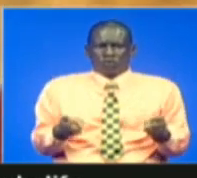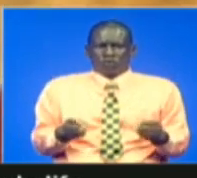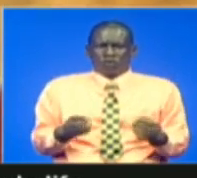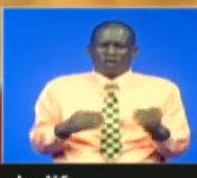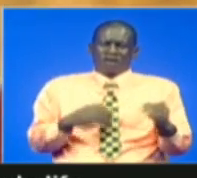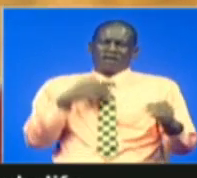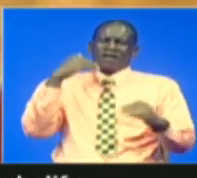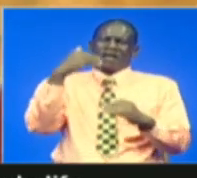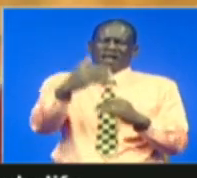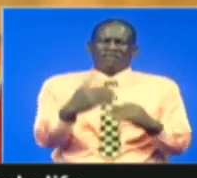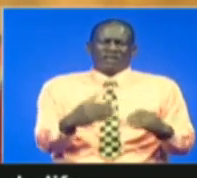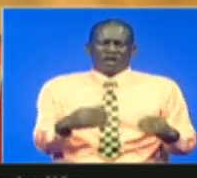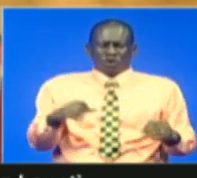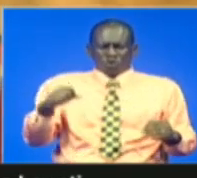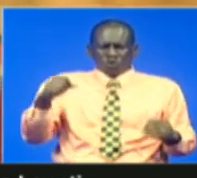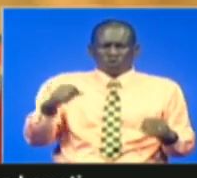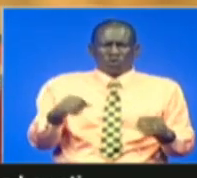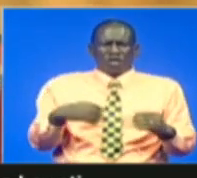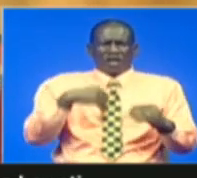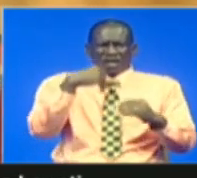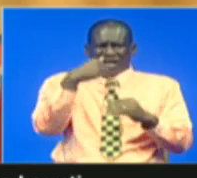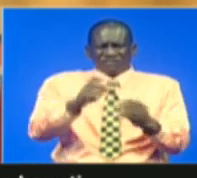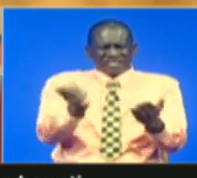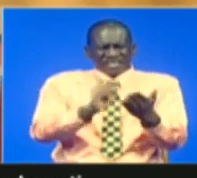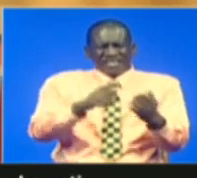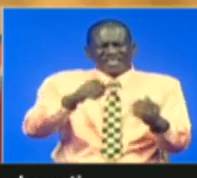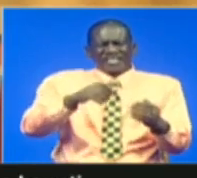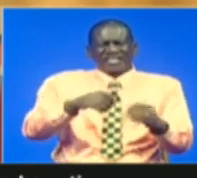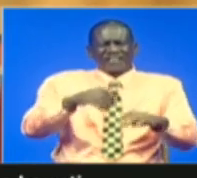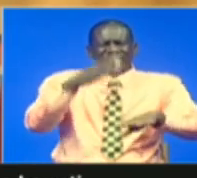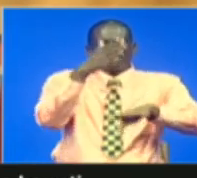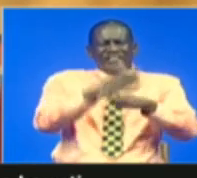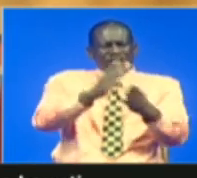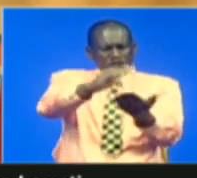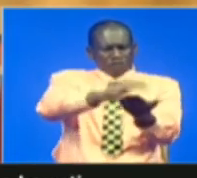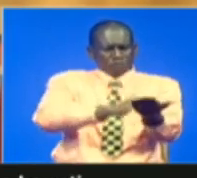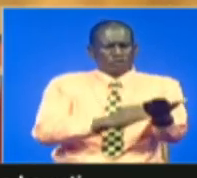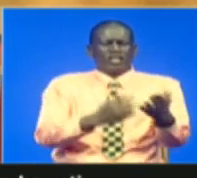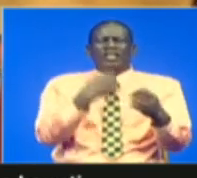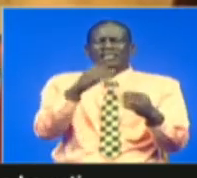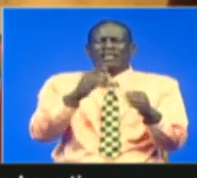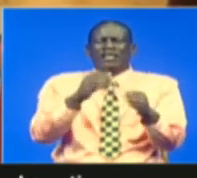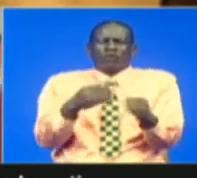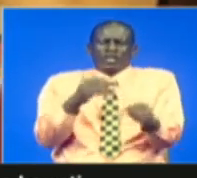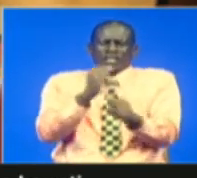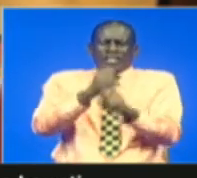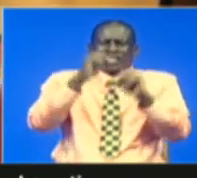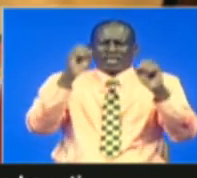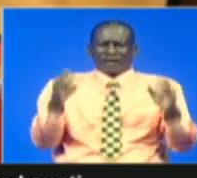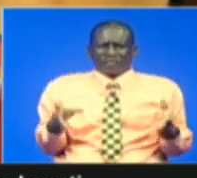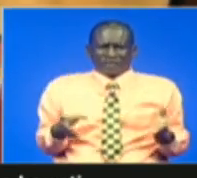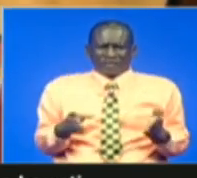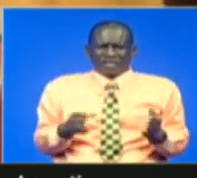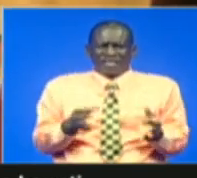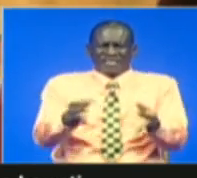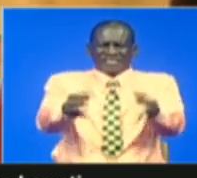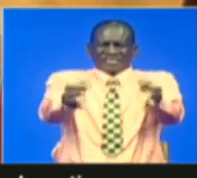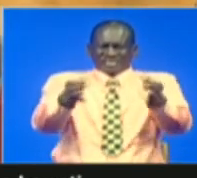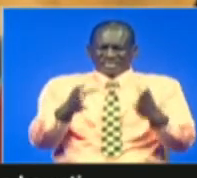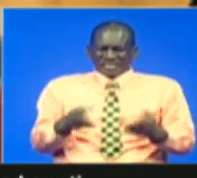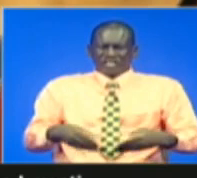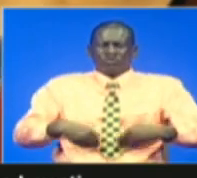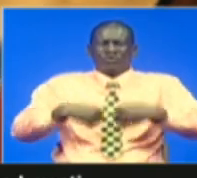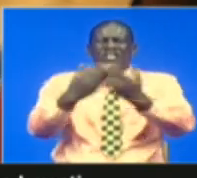ya kuzunguka na kuandika maripoti ya uongo kusema hakuna kazi tumefanya, treasury watoe